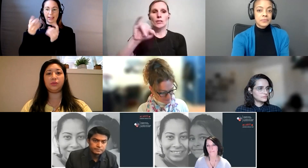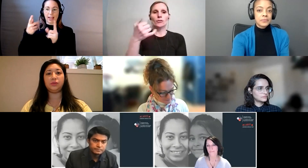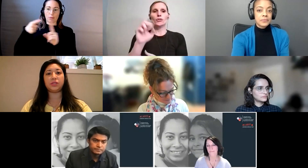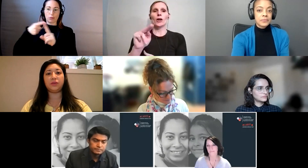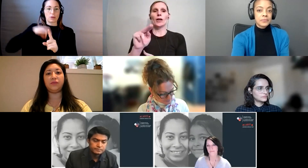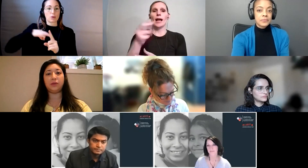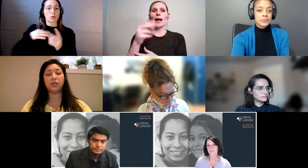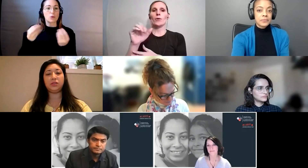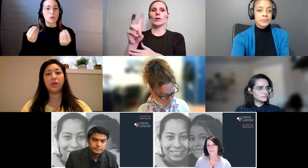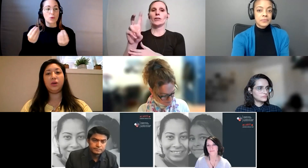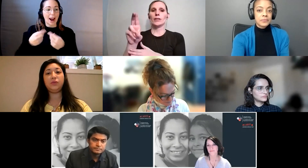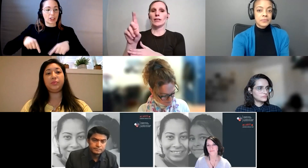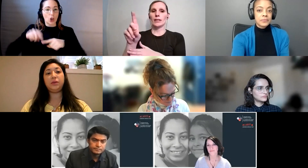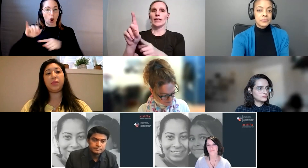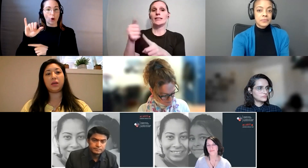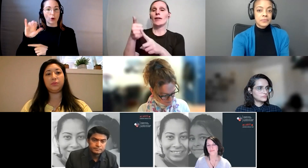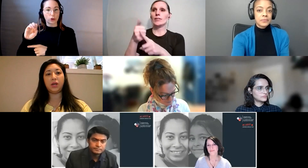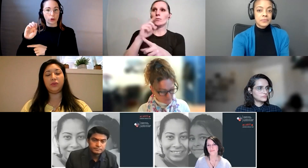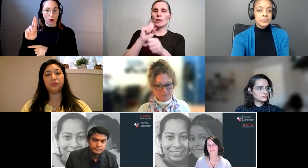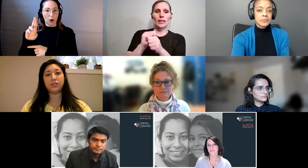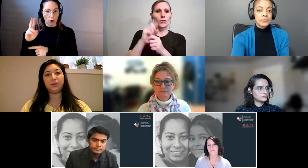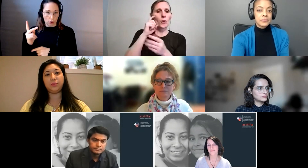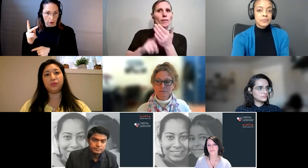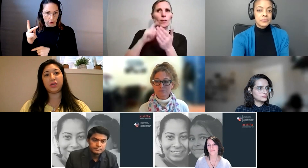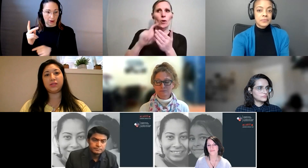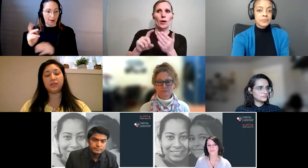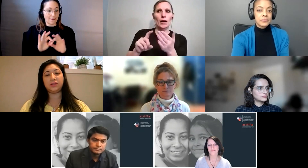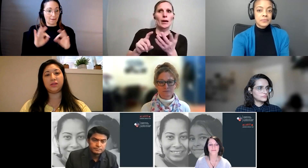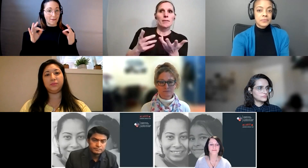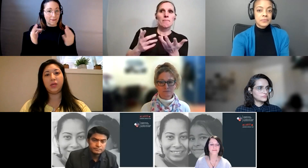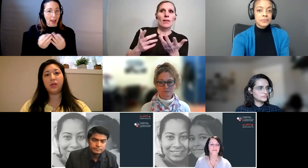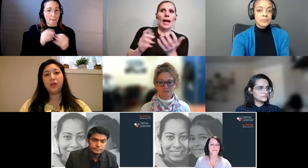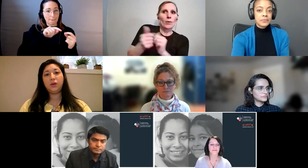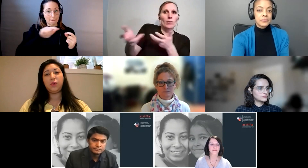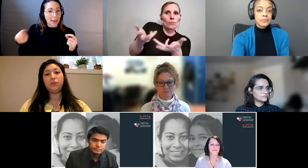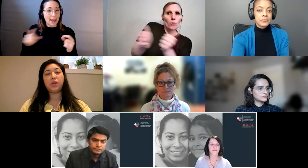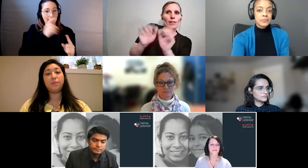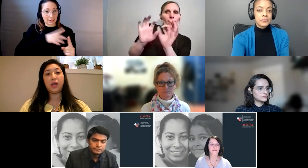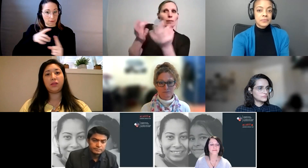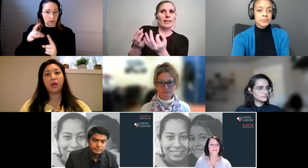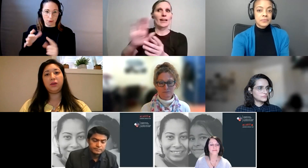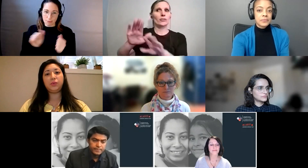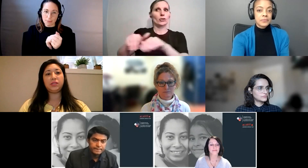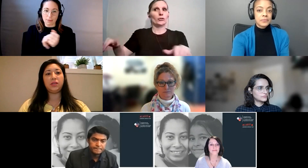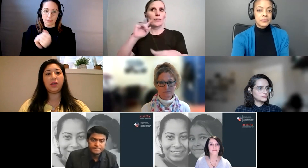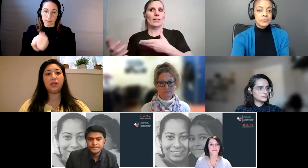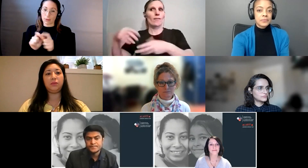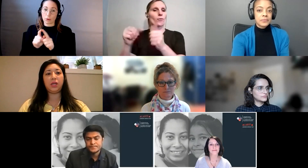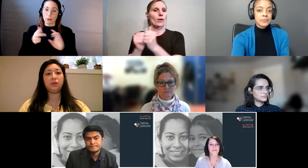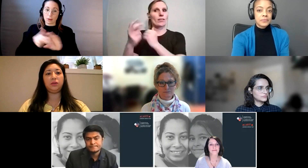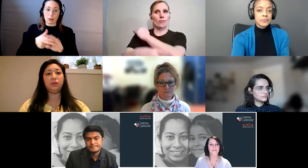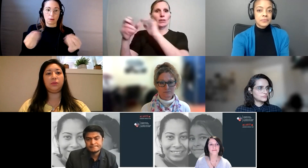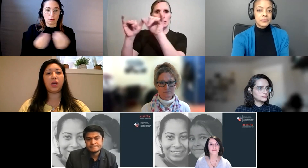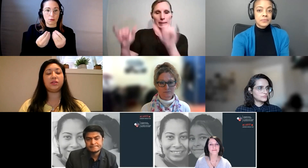et nous travaillons avec les individus et leurs familles et nous sommes très impliqués dans le système